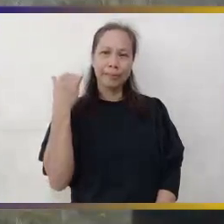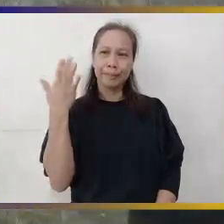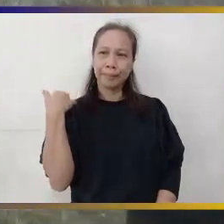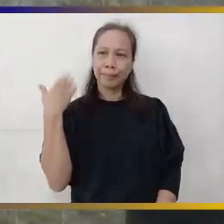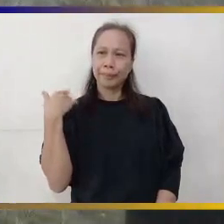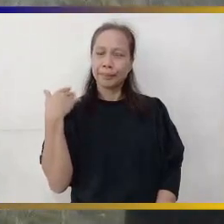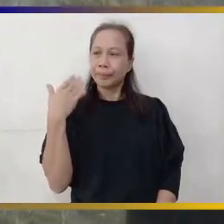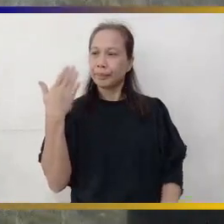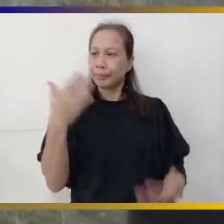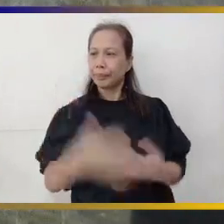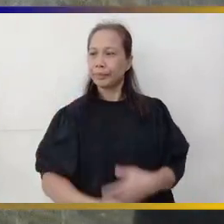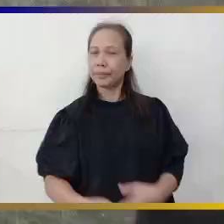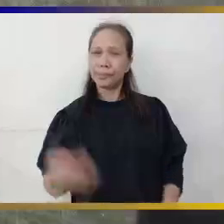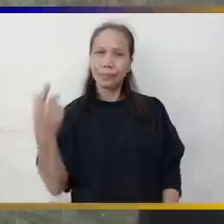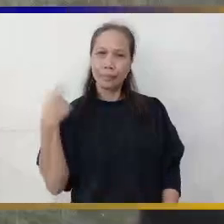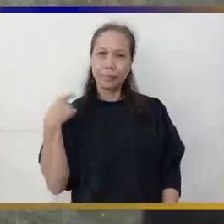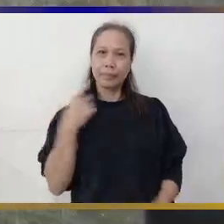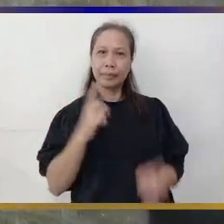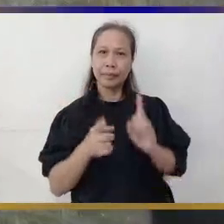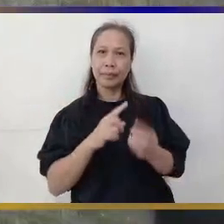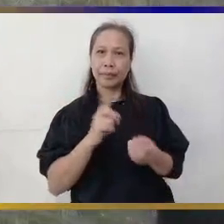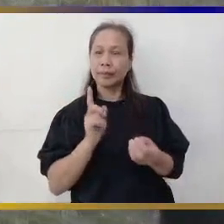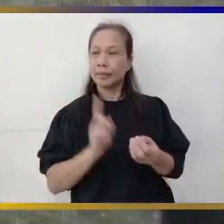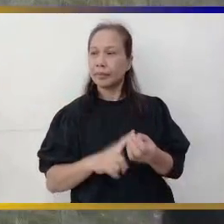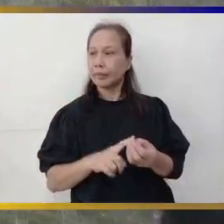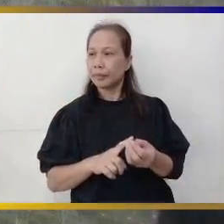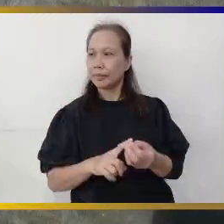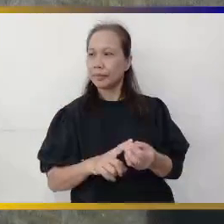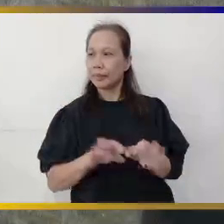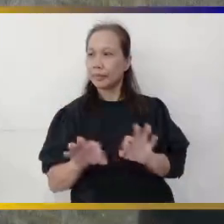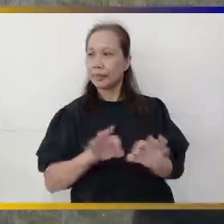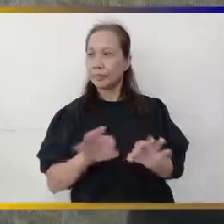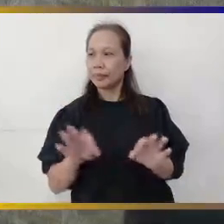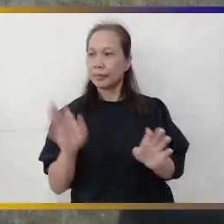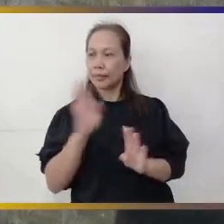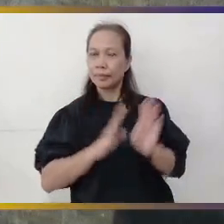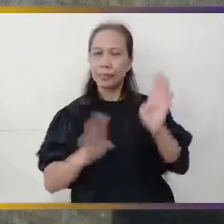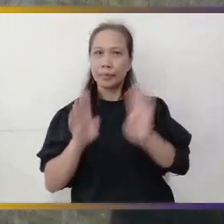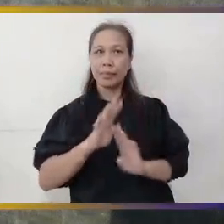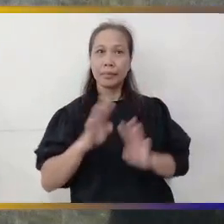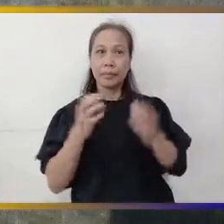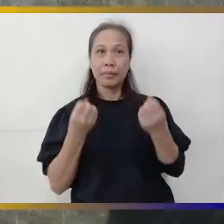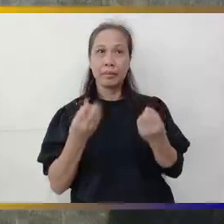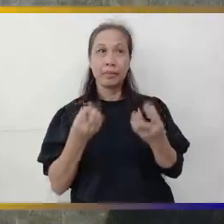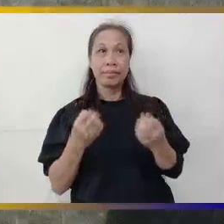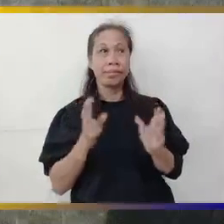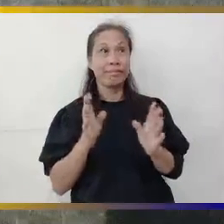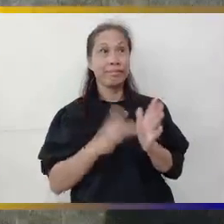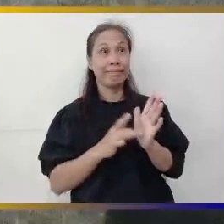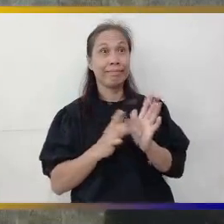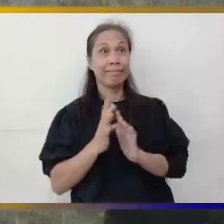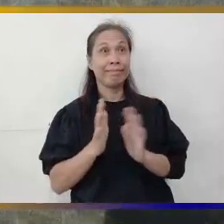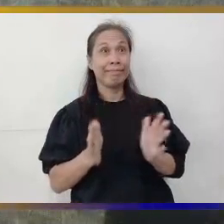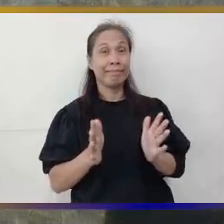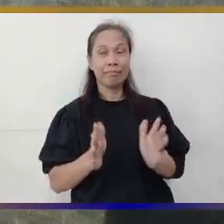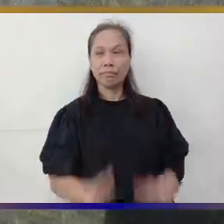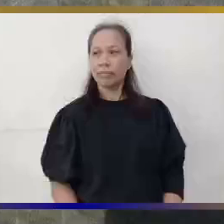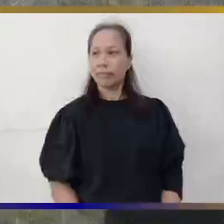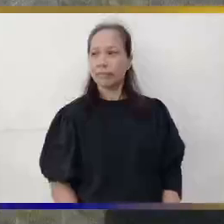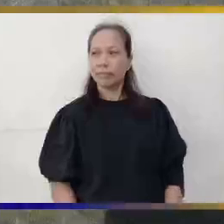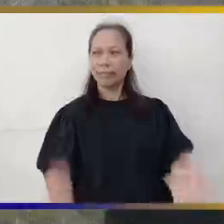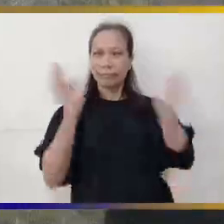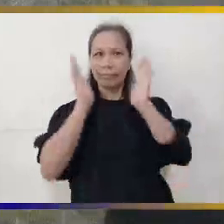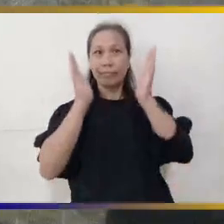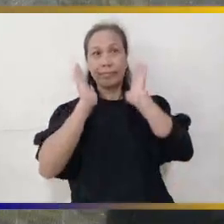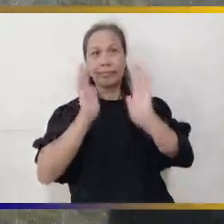security at ipinapaliwanag ko sa kanila ang problema ho ng napakaraming Kristiyano ngayon now Listen to me now everybody Heads